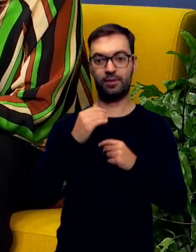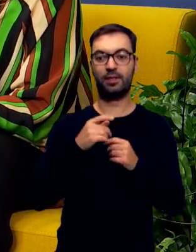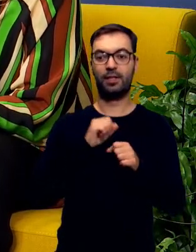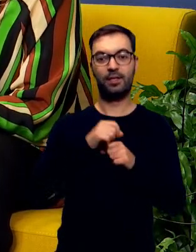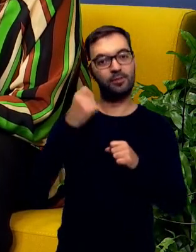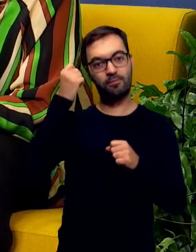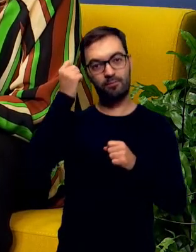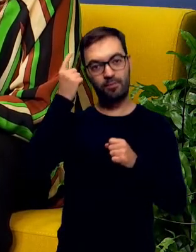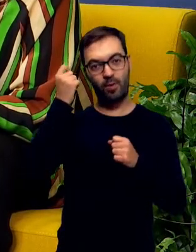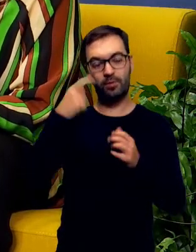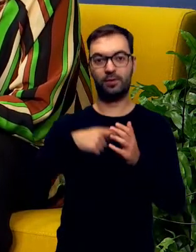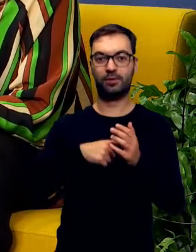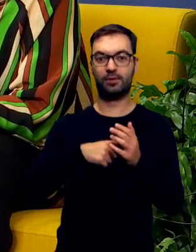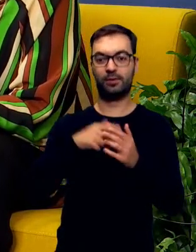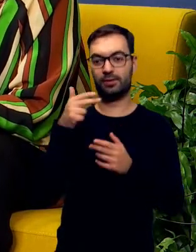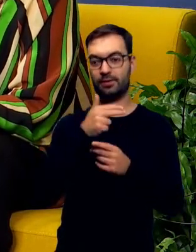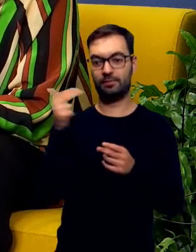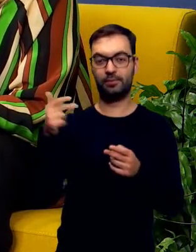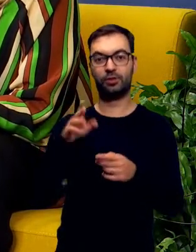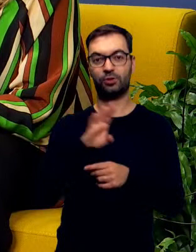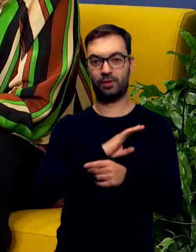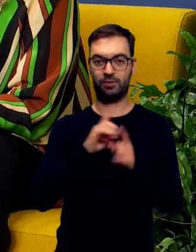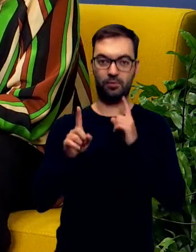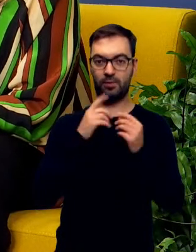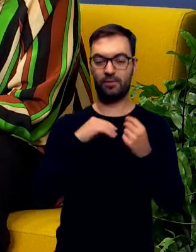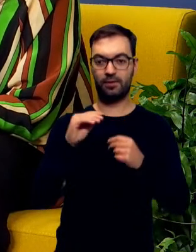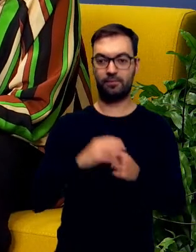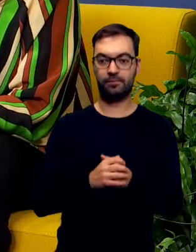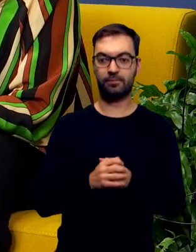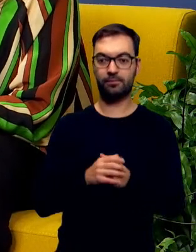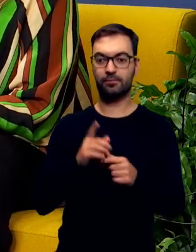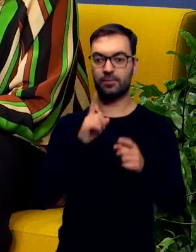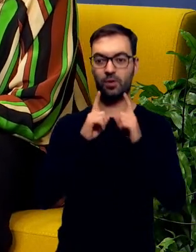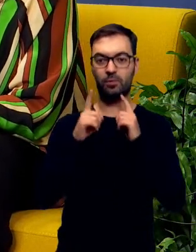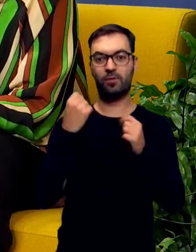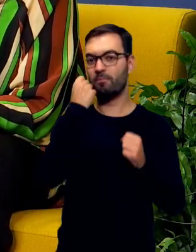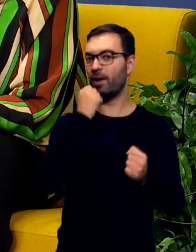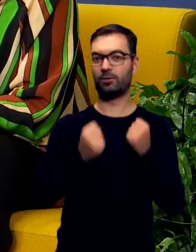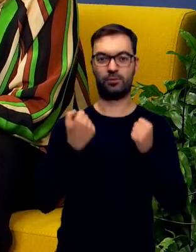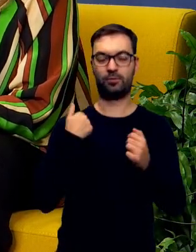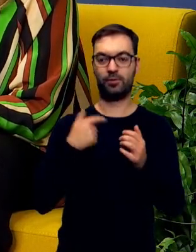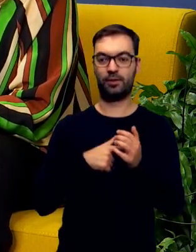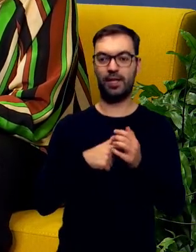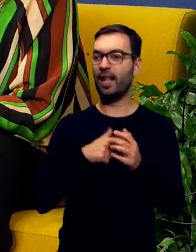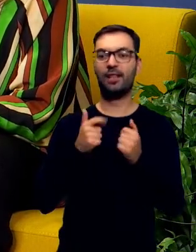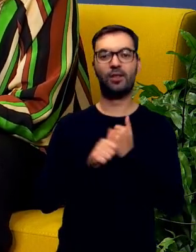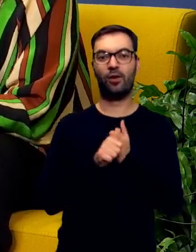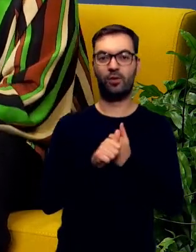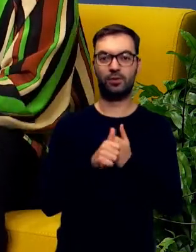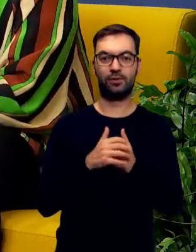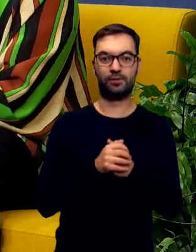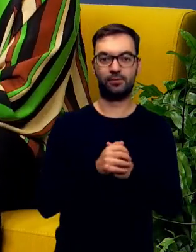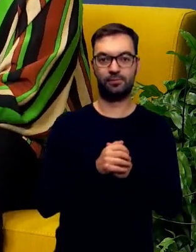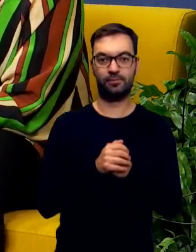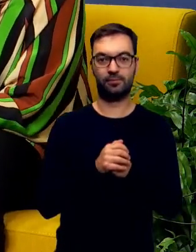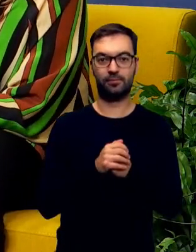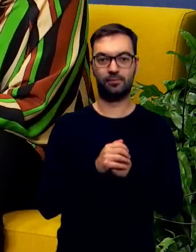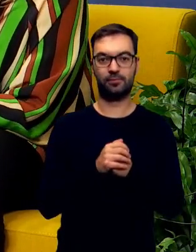taka koncepcja, żeby właśnie dotknąć tematu śmierci. Te rozmowy były bardzo trudne, ale nie dlatego, że